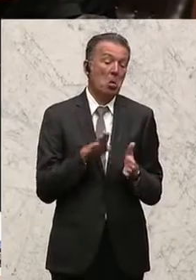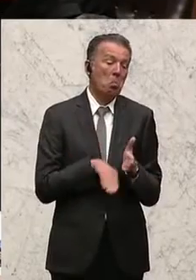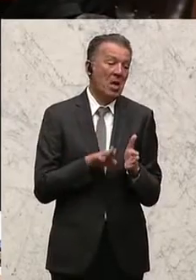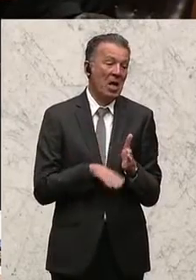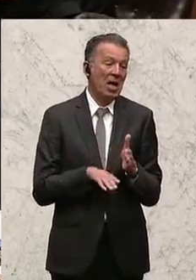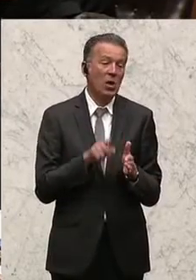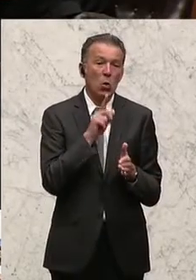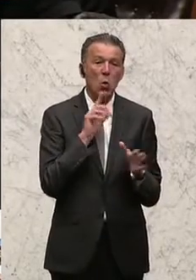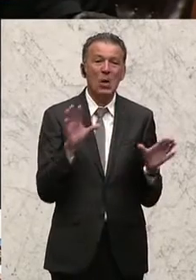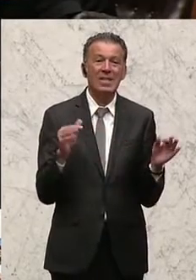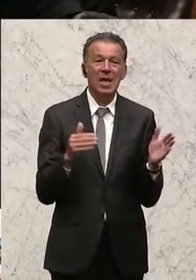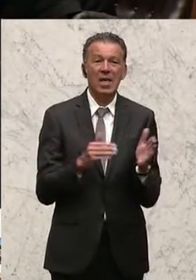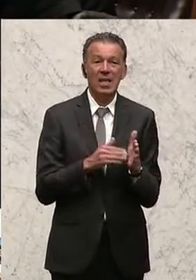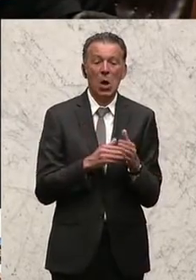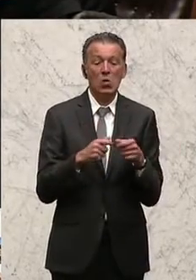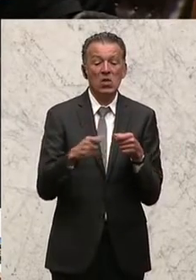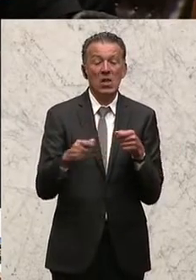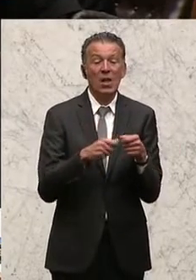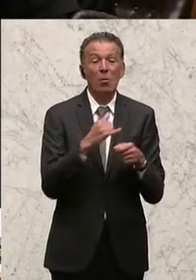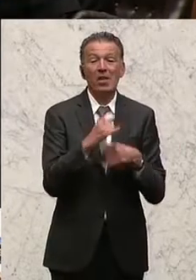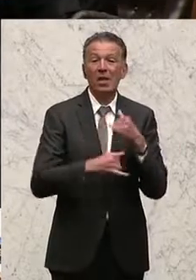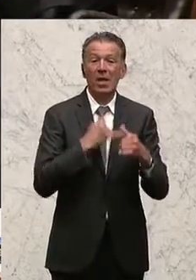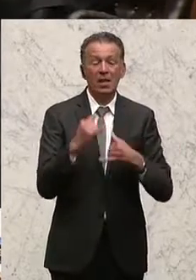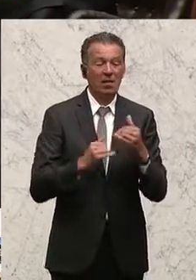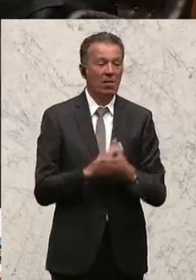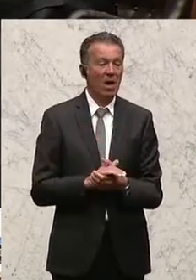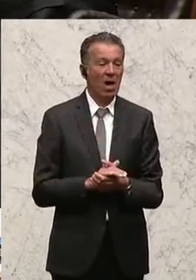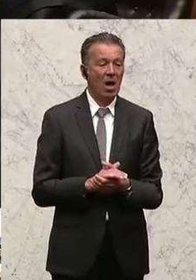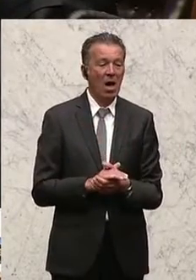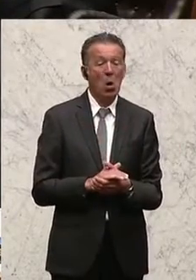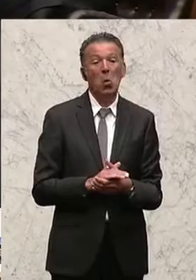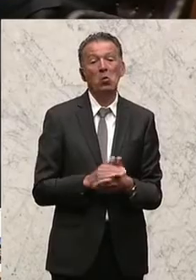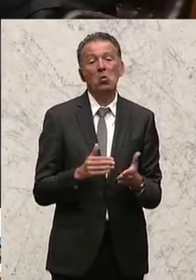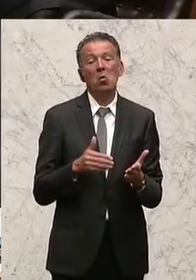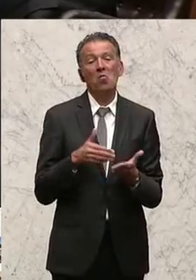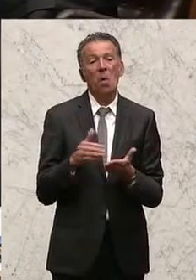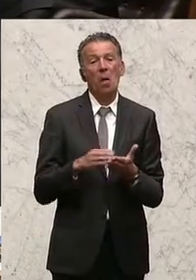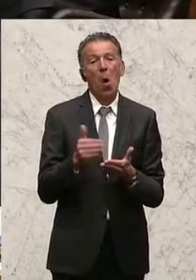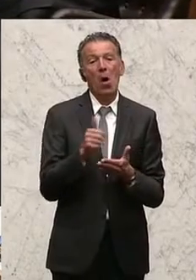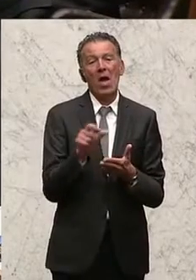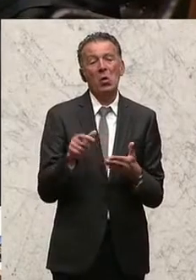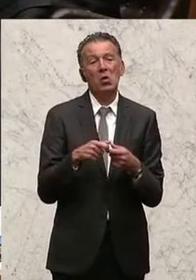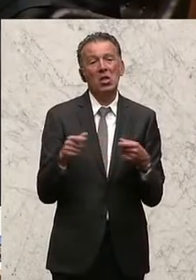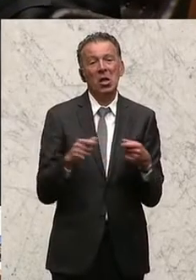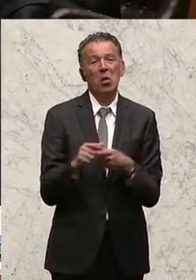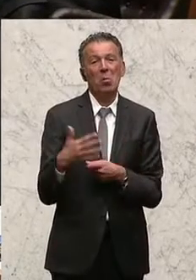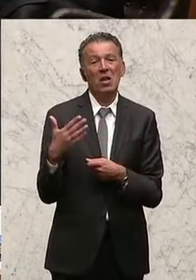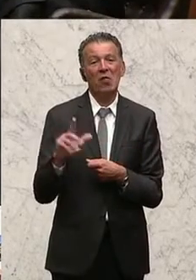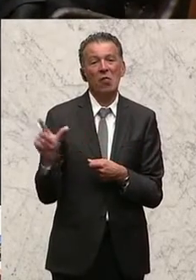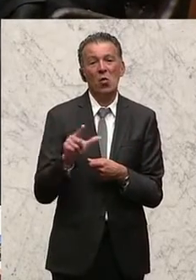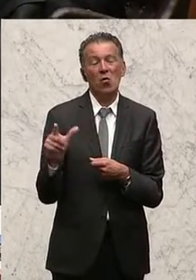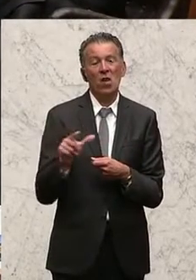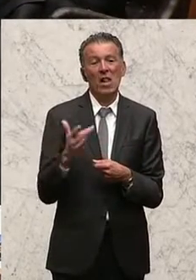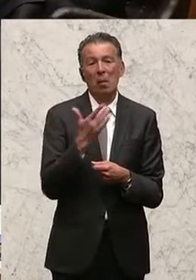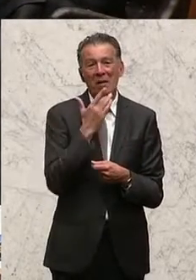wenn die nur 10.000 Kilometer im Jahr fahren und derzeit 5 Liter Treibstoff auf 100 Kilometer brauchen, dann brauchen